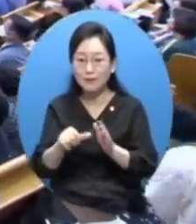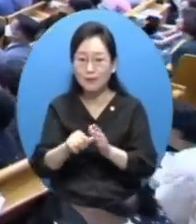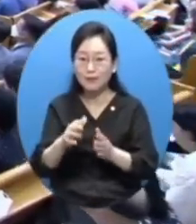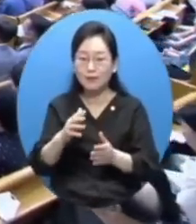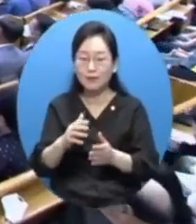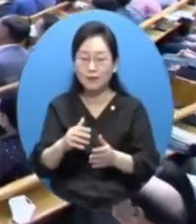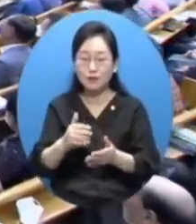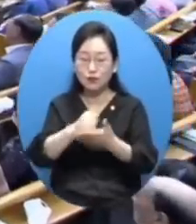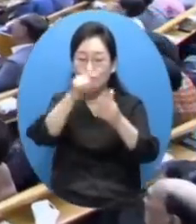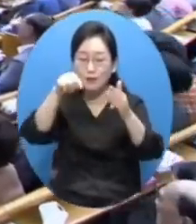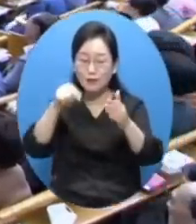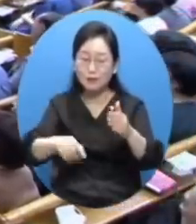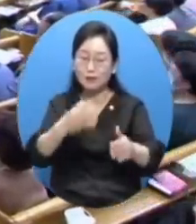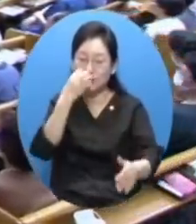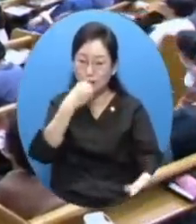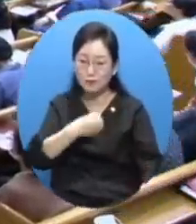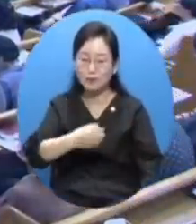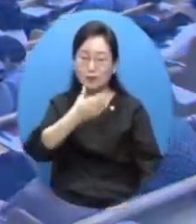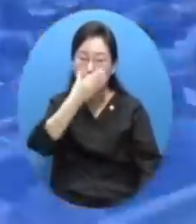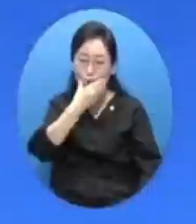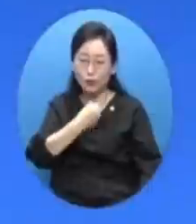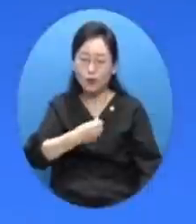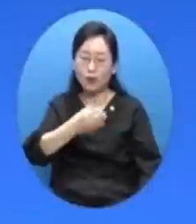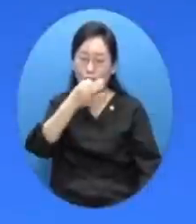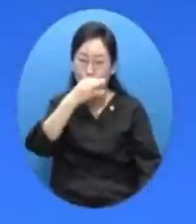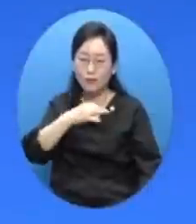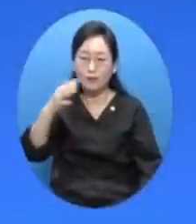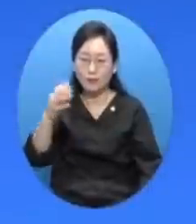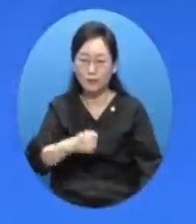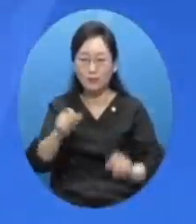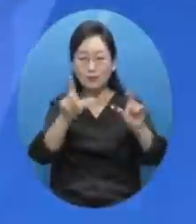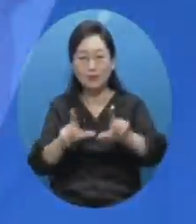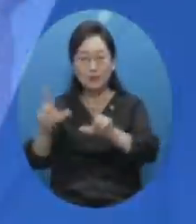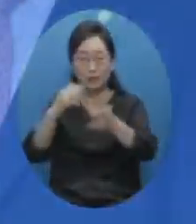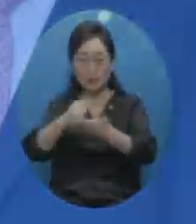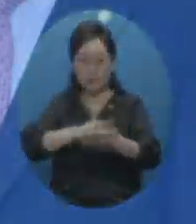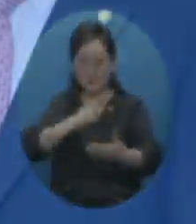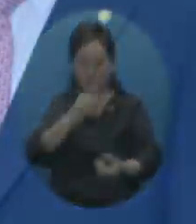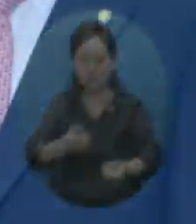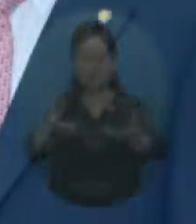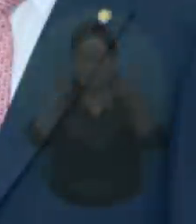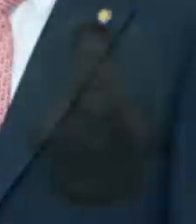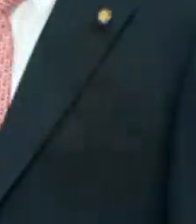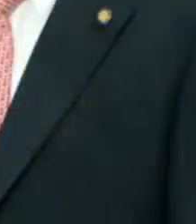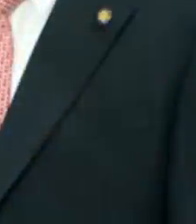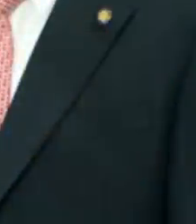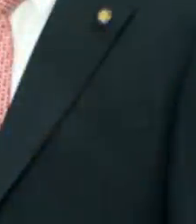의미 있고 행복하고 보람된 그러한 삶이 되기를 주님으로 축원합니다.